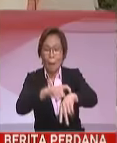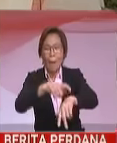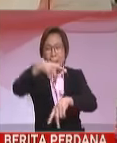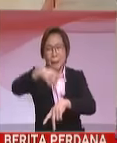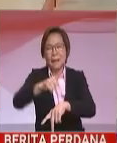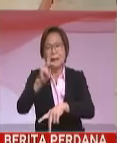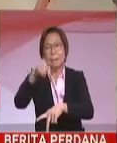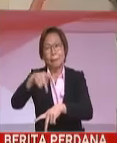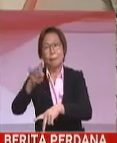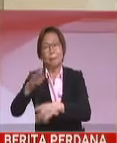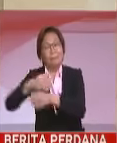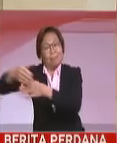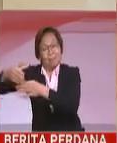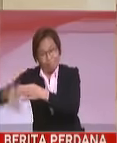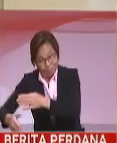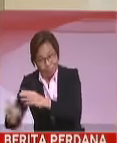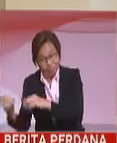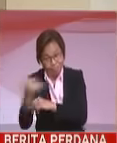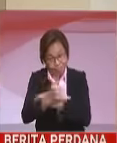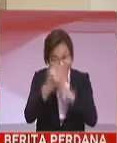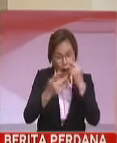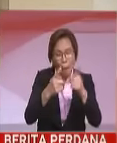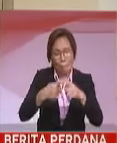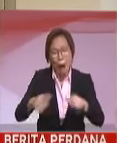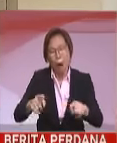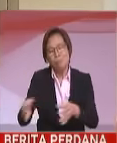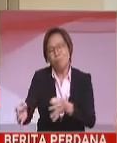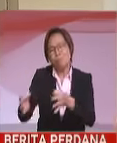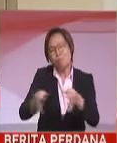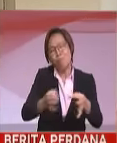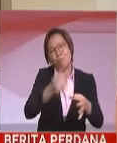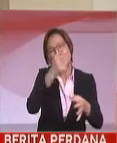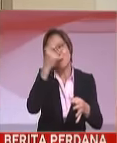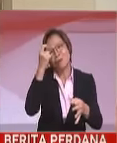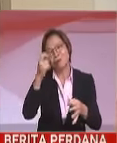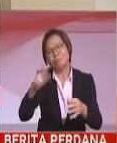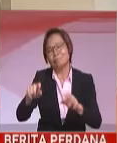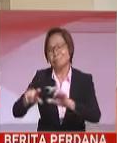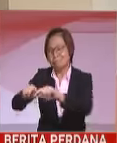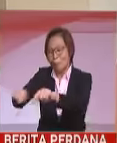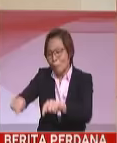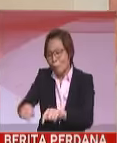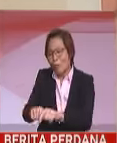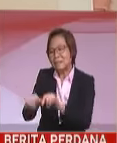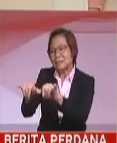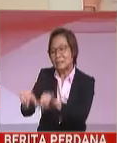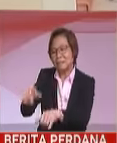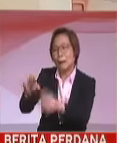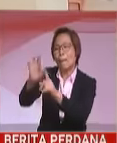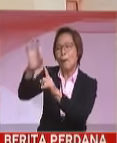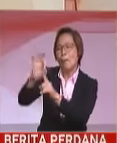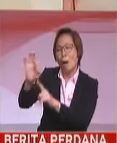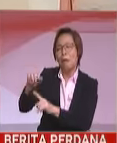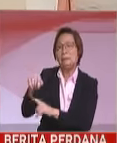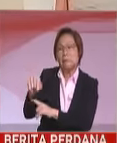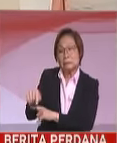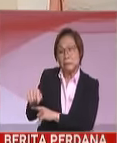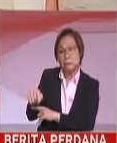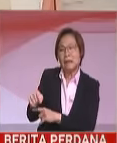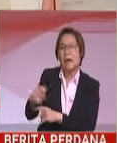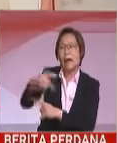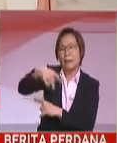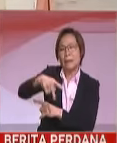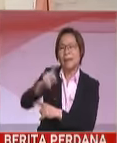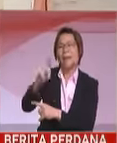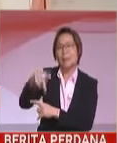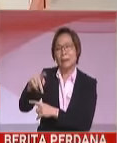PKPB berakhir. Namun hasrat itu terpaksa ditunda berikutan kawasannya di Bayan Baru, Pulau Pinang, dikenakan pula